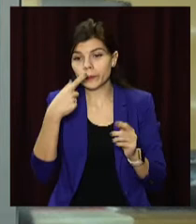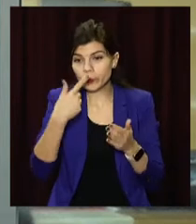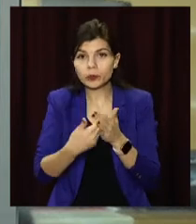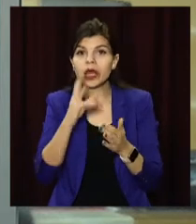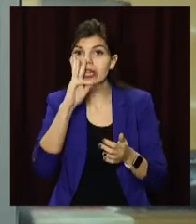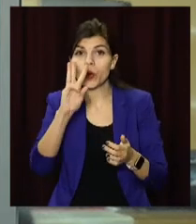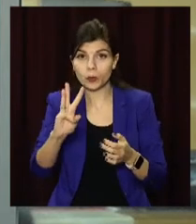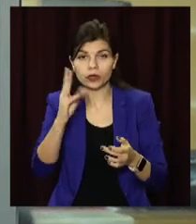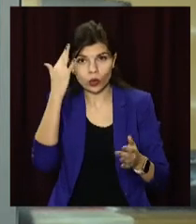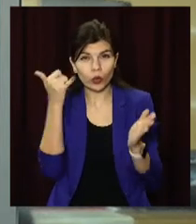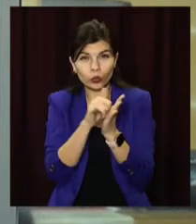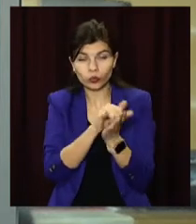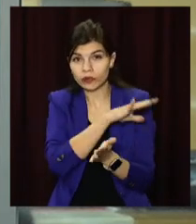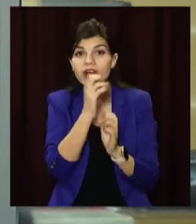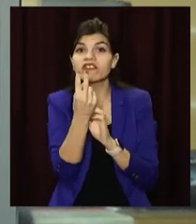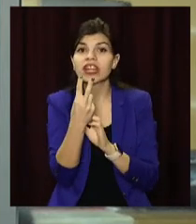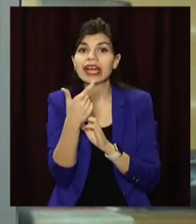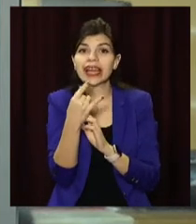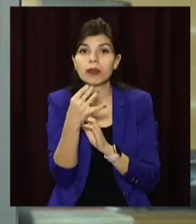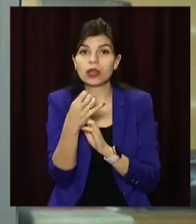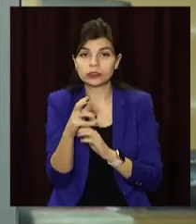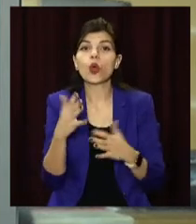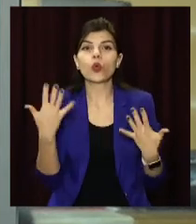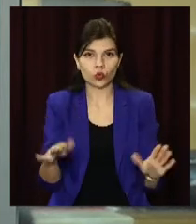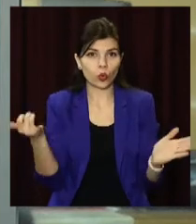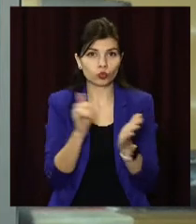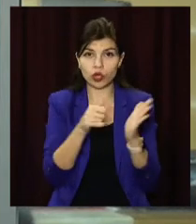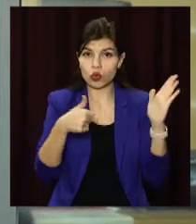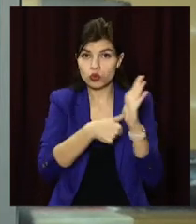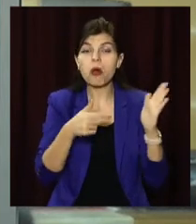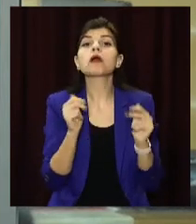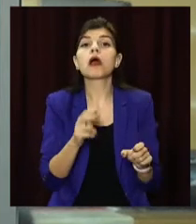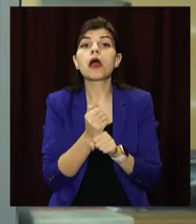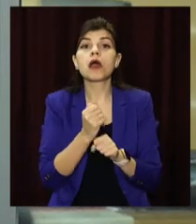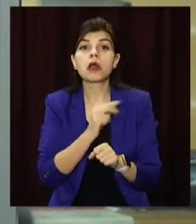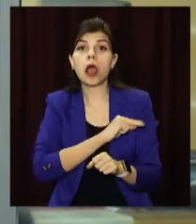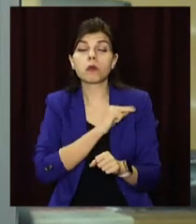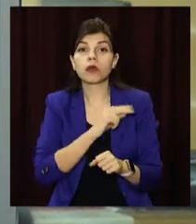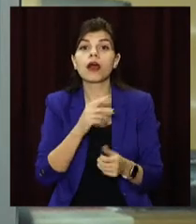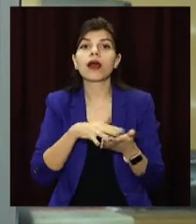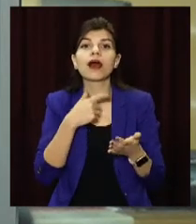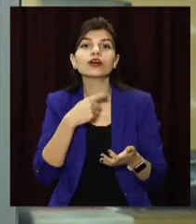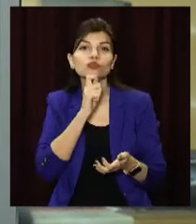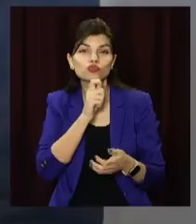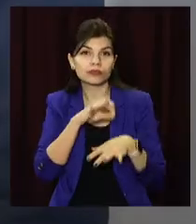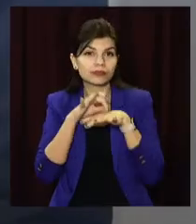найближчих 3 місяців. У 12 гімназії тривожна кнопка вже є. Як вона працює, бачила наша Галина Гусак.